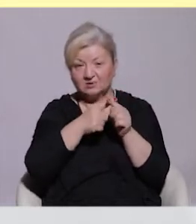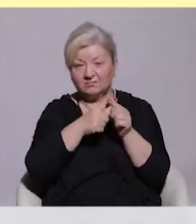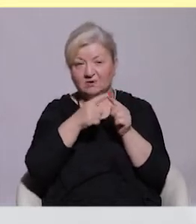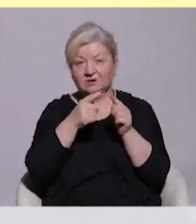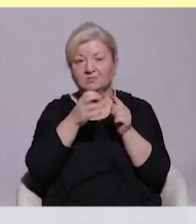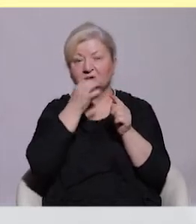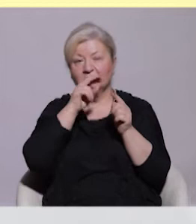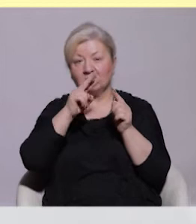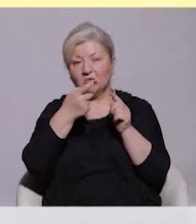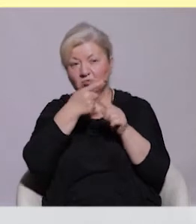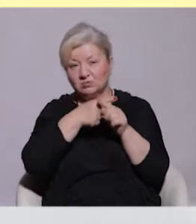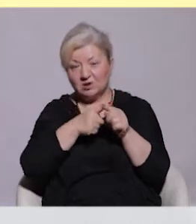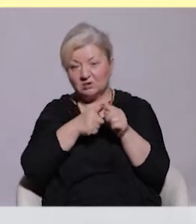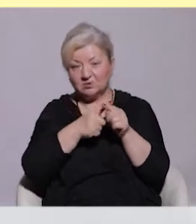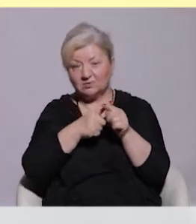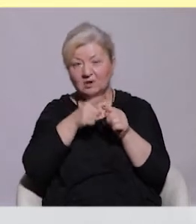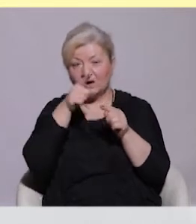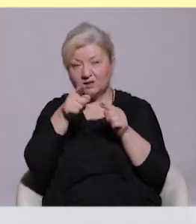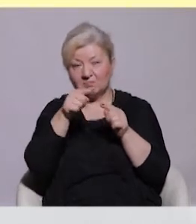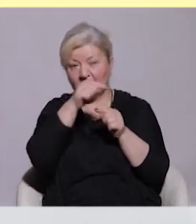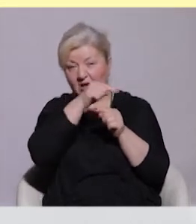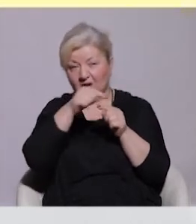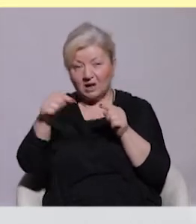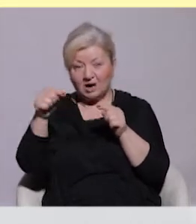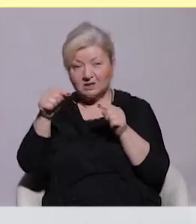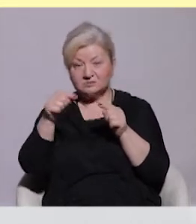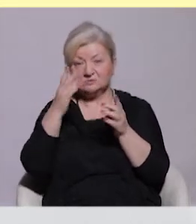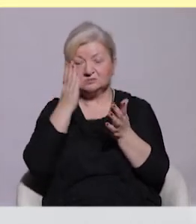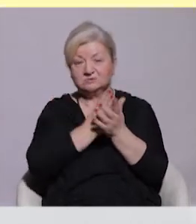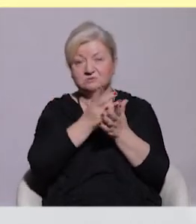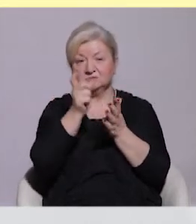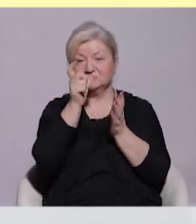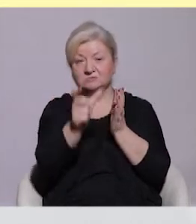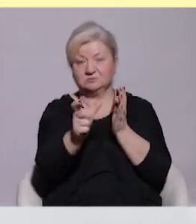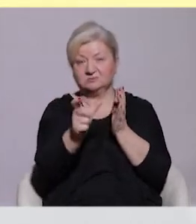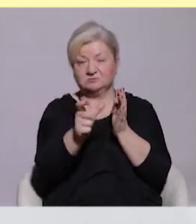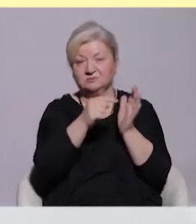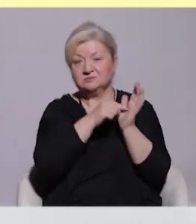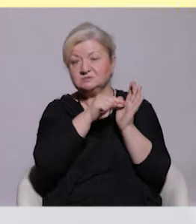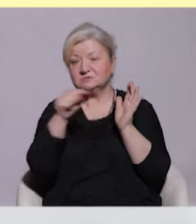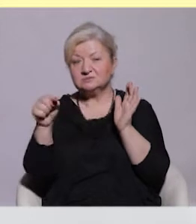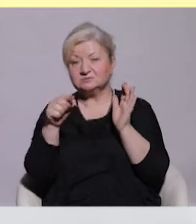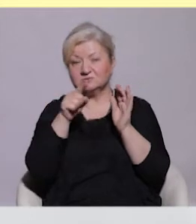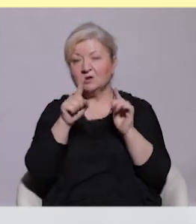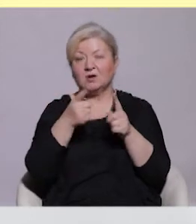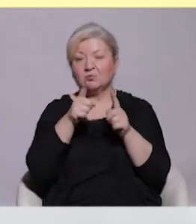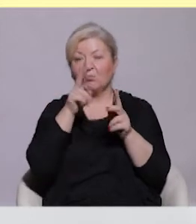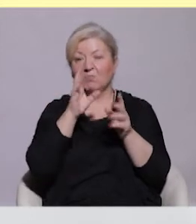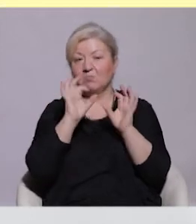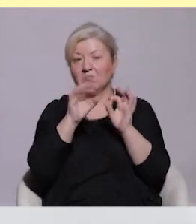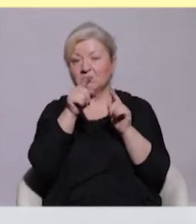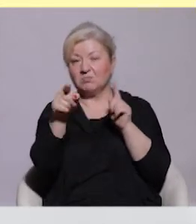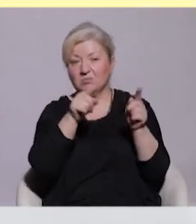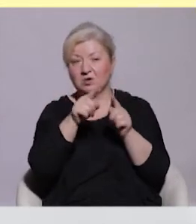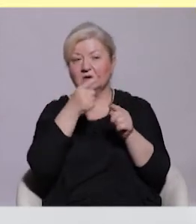ნახევარი და აი ამ ხას ქვია, აი ამ მანძილს ქვია ტალღის სიგრძე. ანუ რატომ აინც და მაინც ამ მანძილს? იმიტომ რომ აი ამ